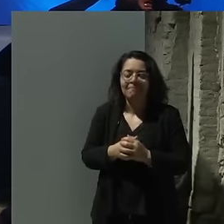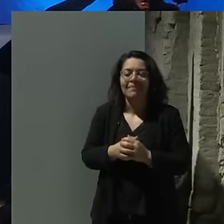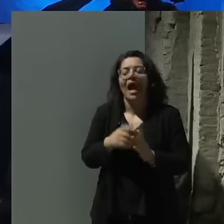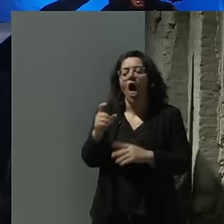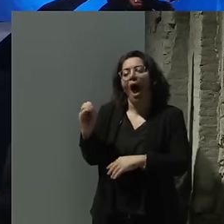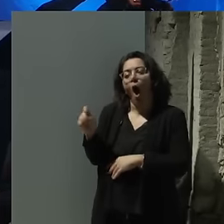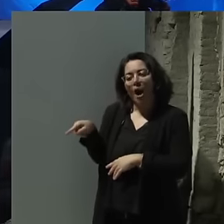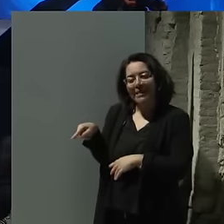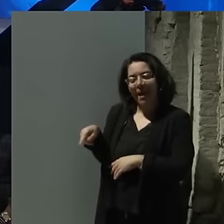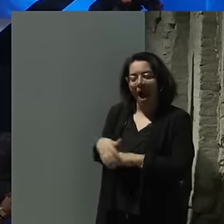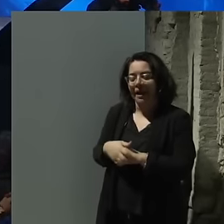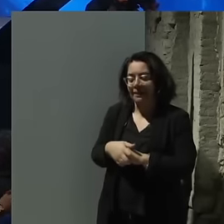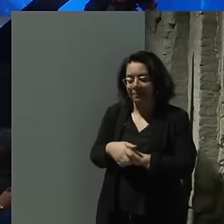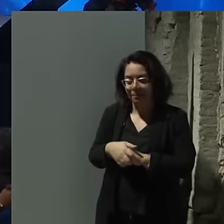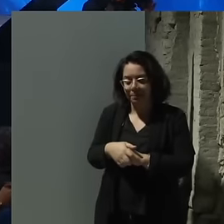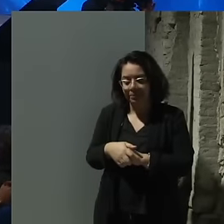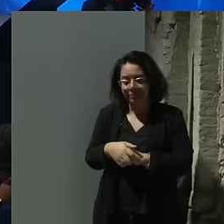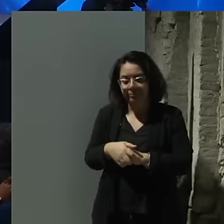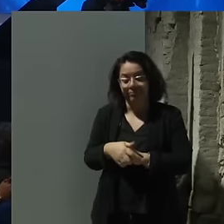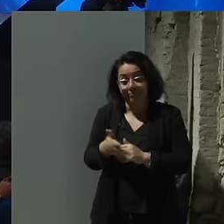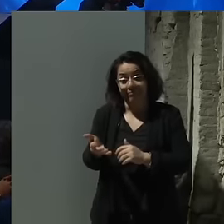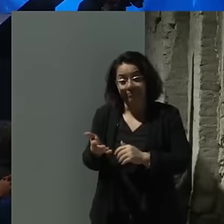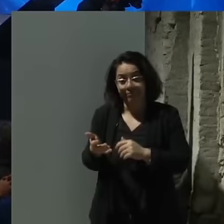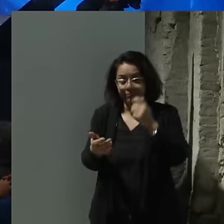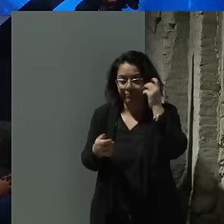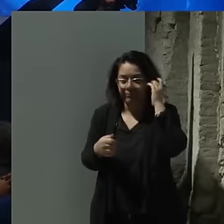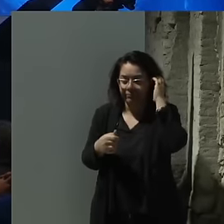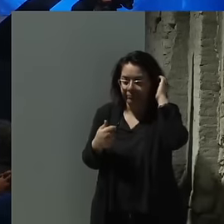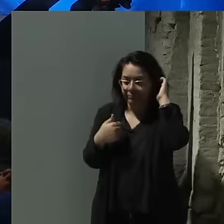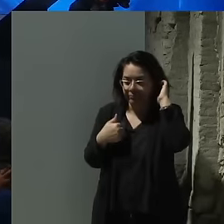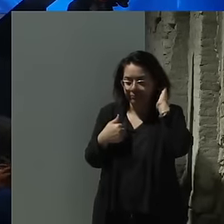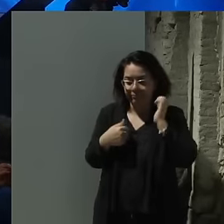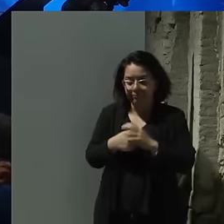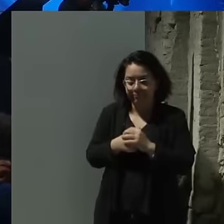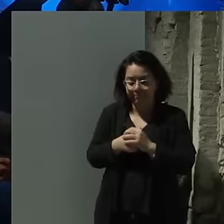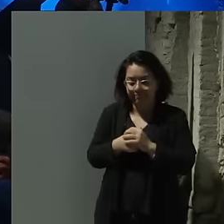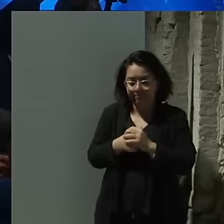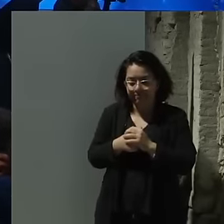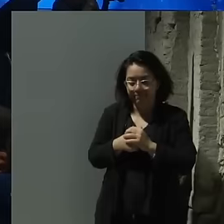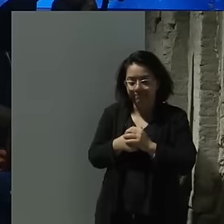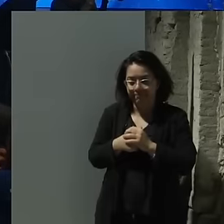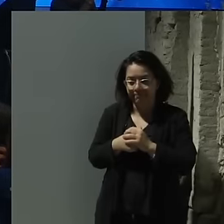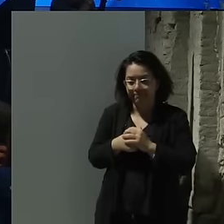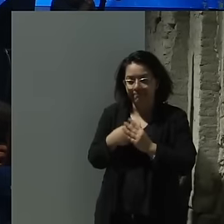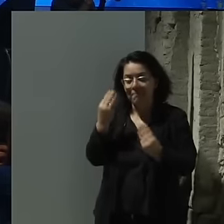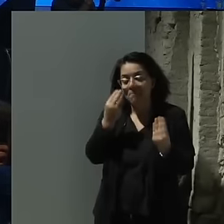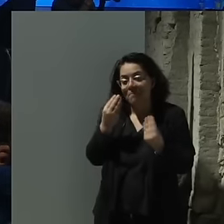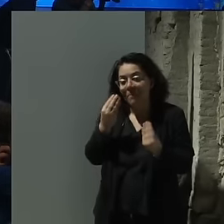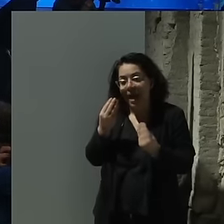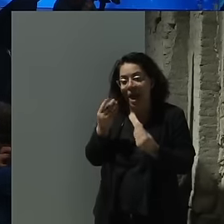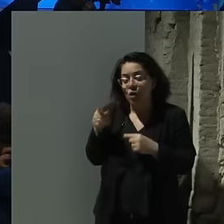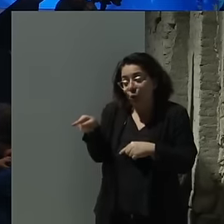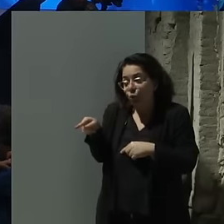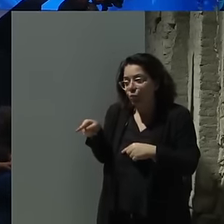io immagino che, ma lo immagino io, magari invece no, poter arrivare anche da